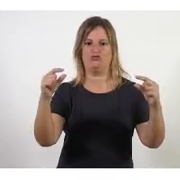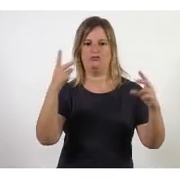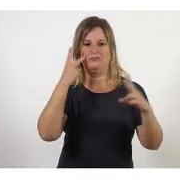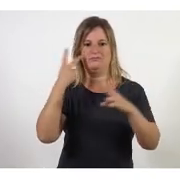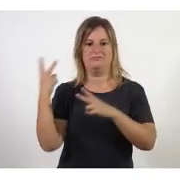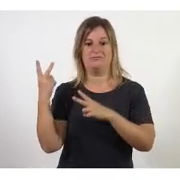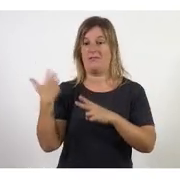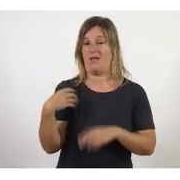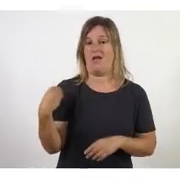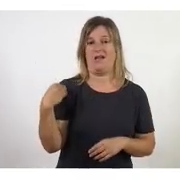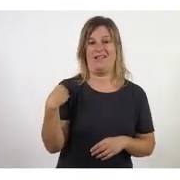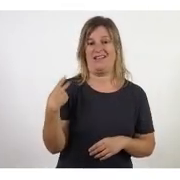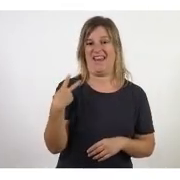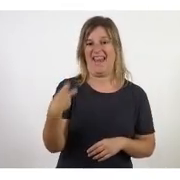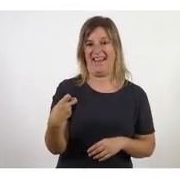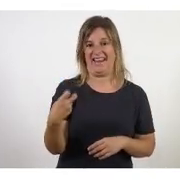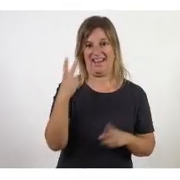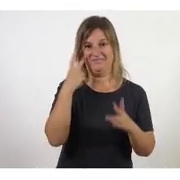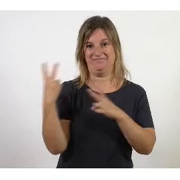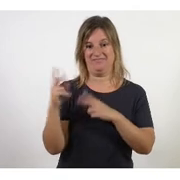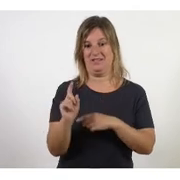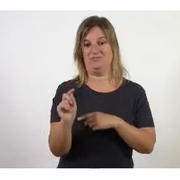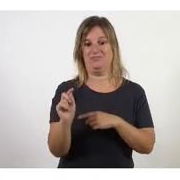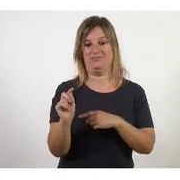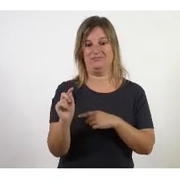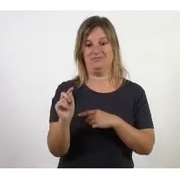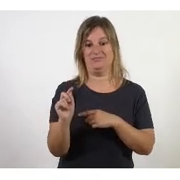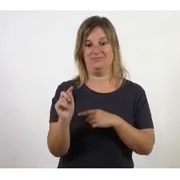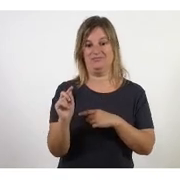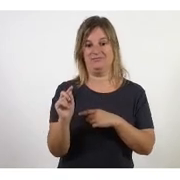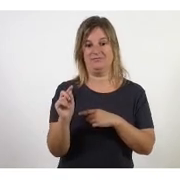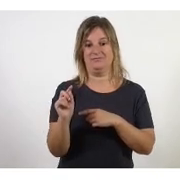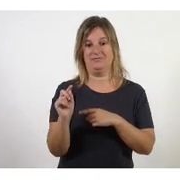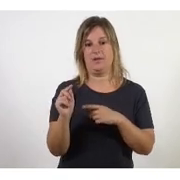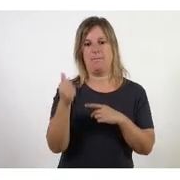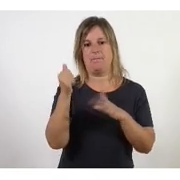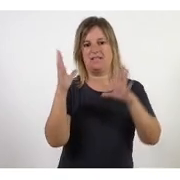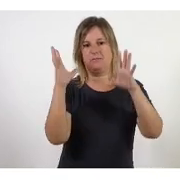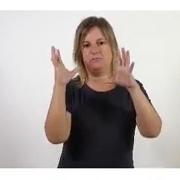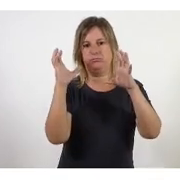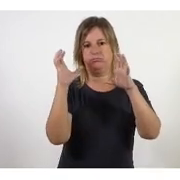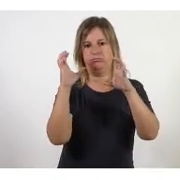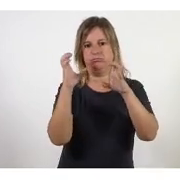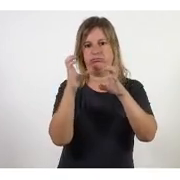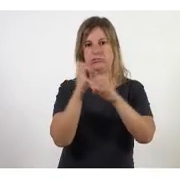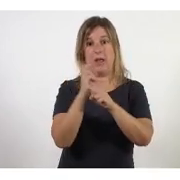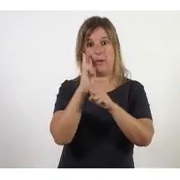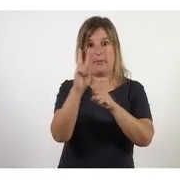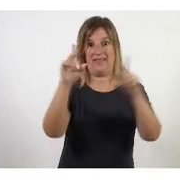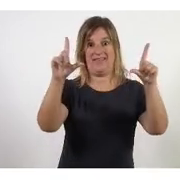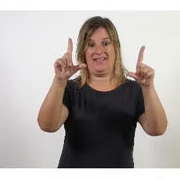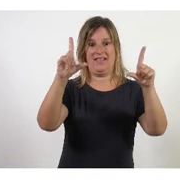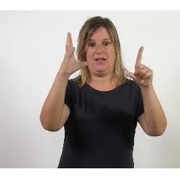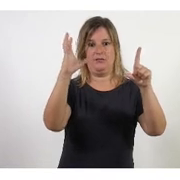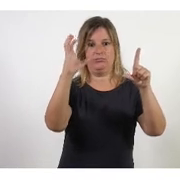llesta. Ja m'està posant el background negre. I li donarem una mica d'opacitat. I fixeu-vos